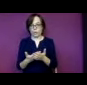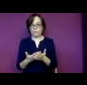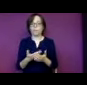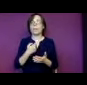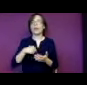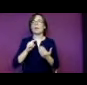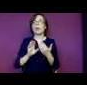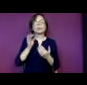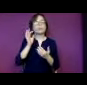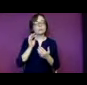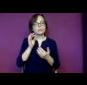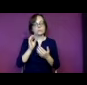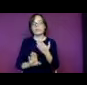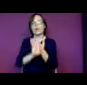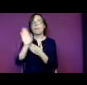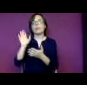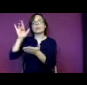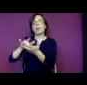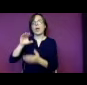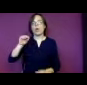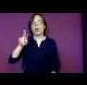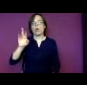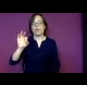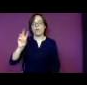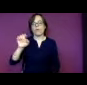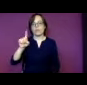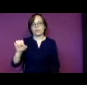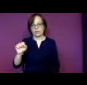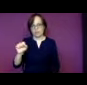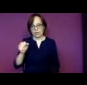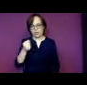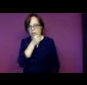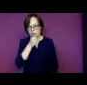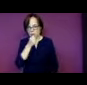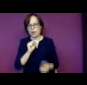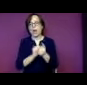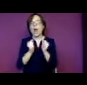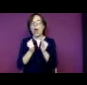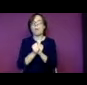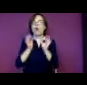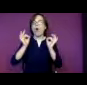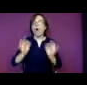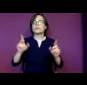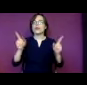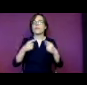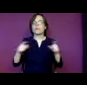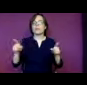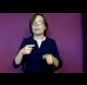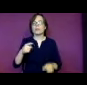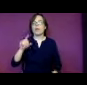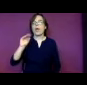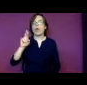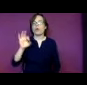na Eurowizji, czy oficjalny hymn Euro w 2012 roku, czy